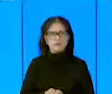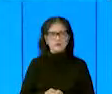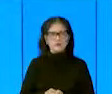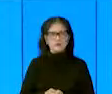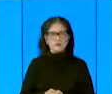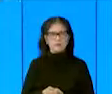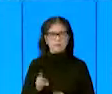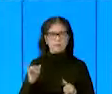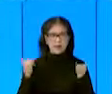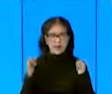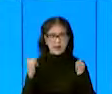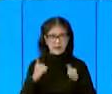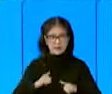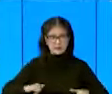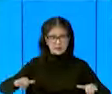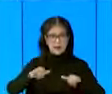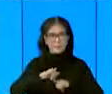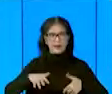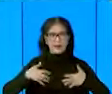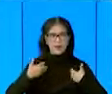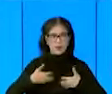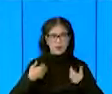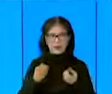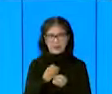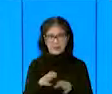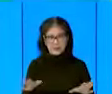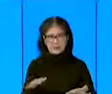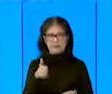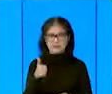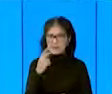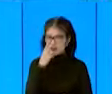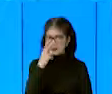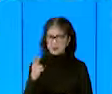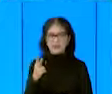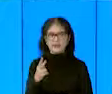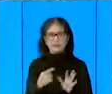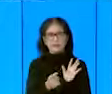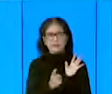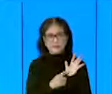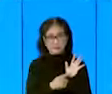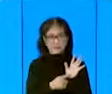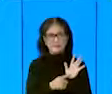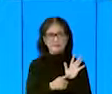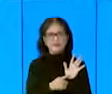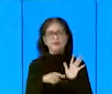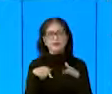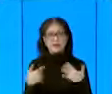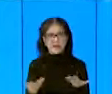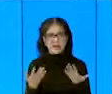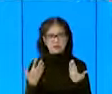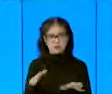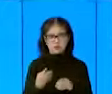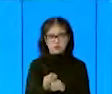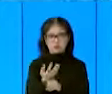Bermain bersama hewan peliharaan gratis bisa dilakukan di pameran Flora Fauna di lapangan Banteng, Jakarta Pusat. Tak hanya